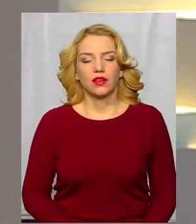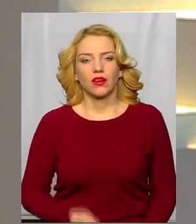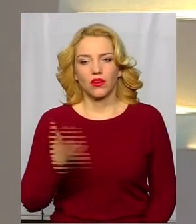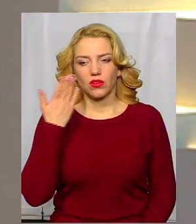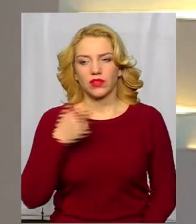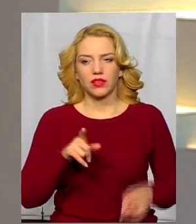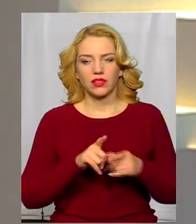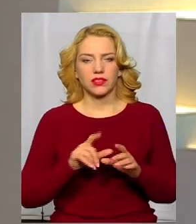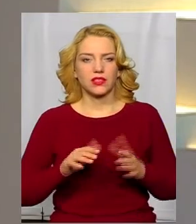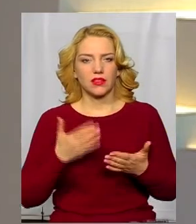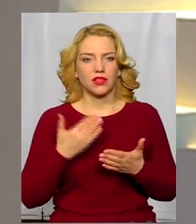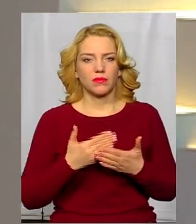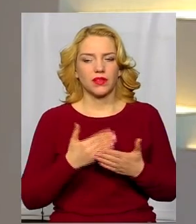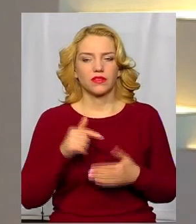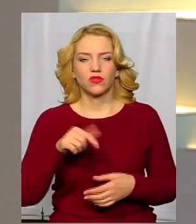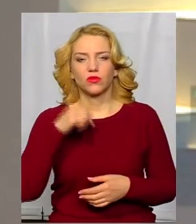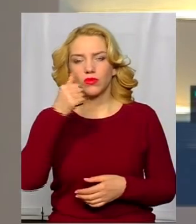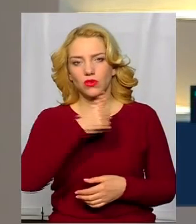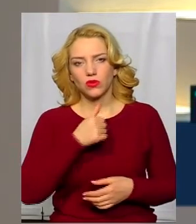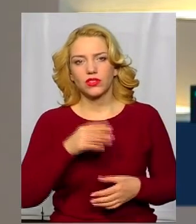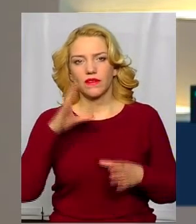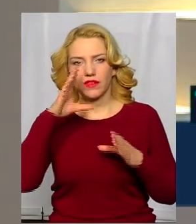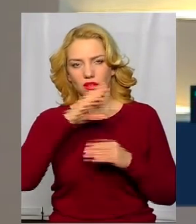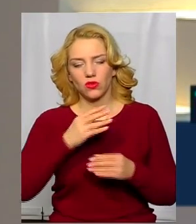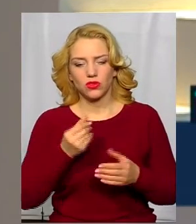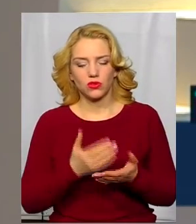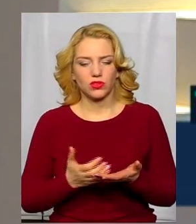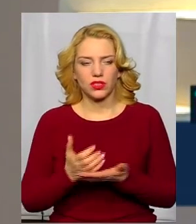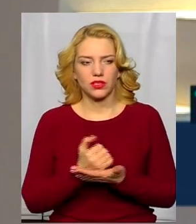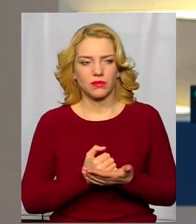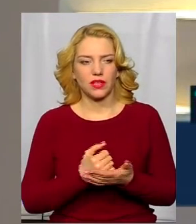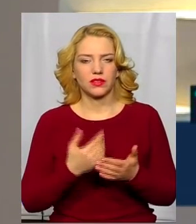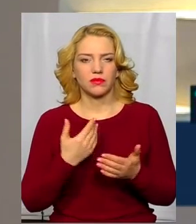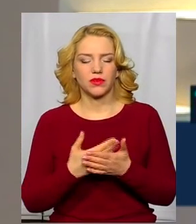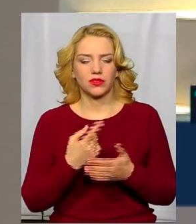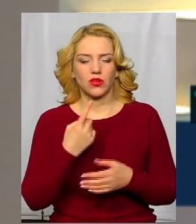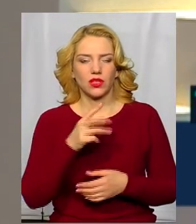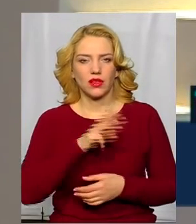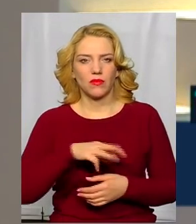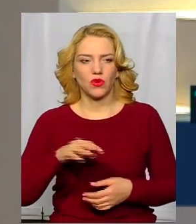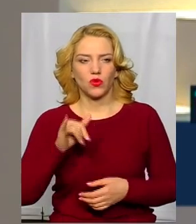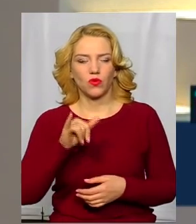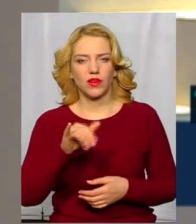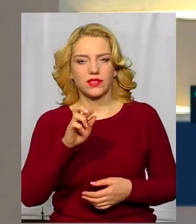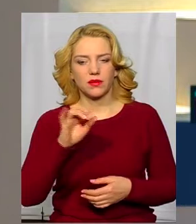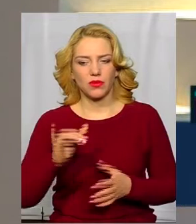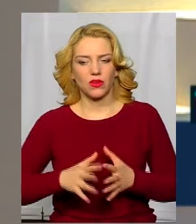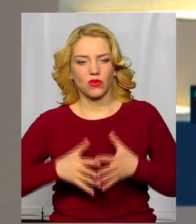так сталося, наприклад, в цьому році вдалося зібрати там от суму ближче до мільйона, у вас би